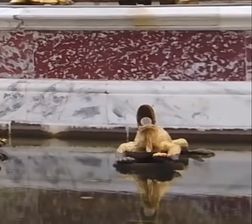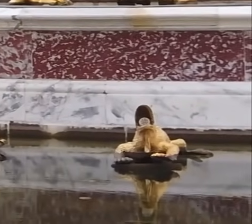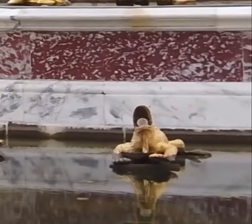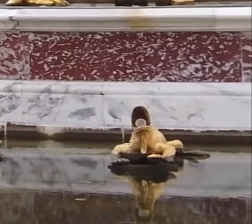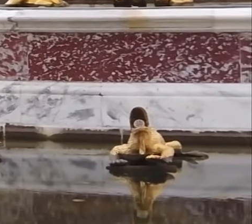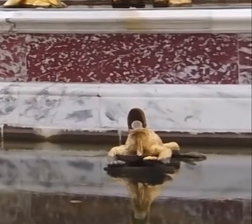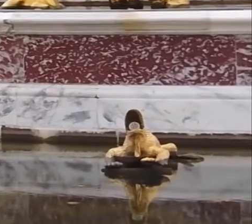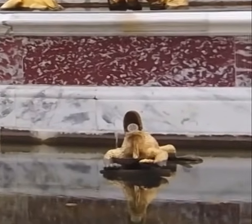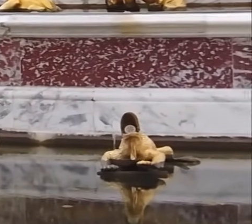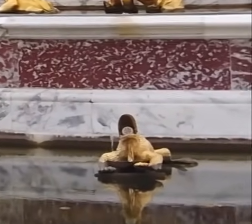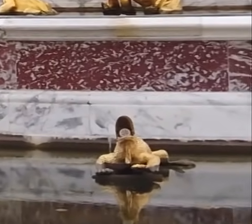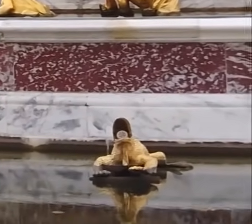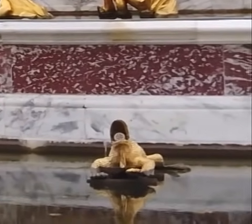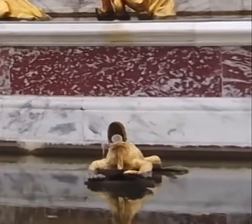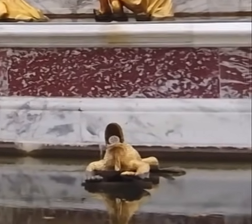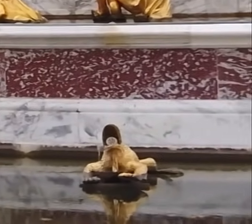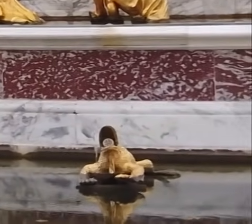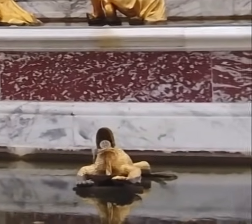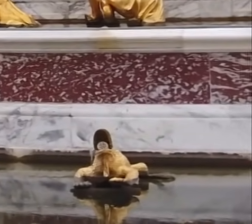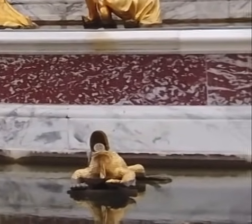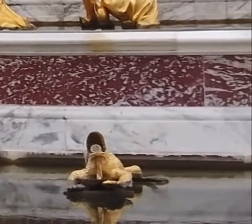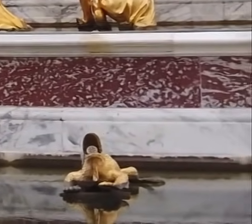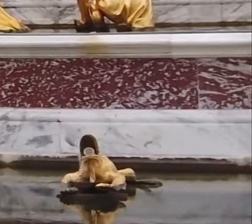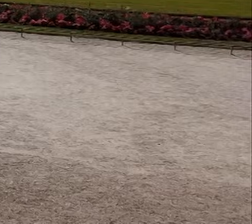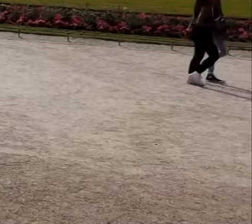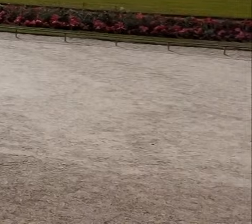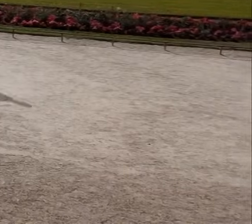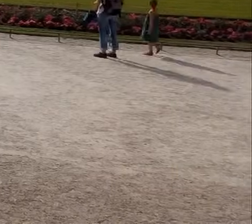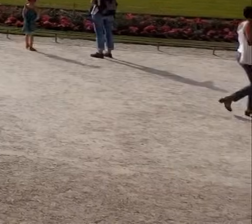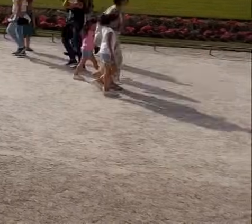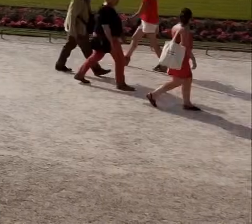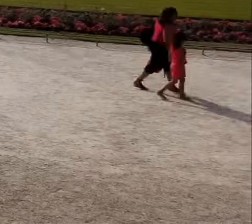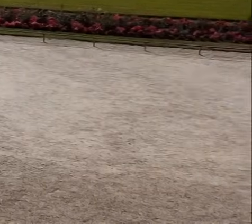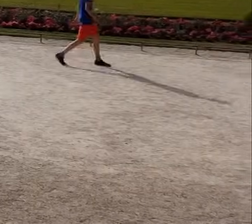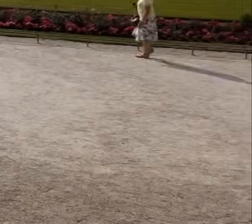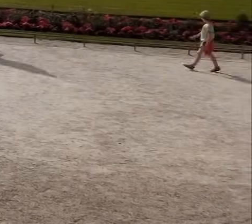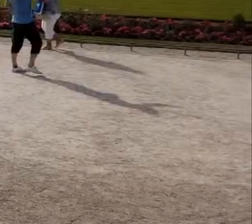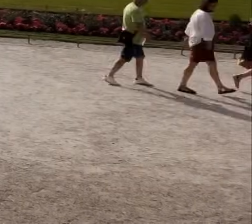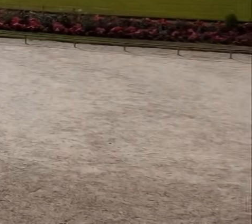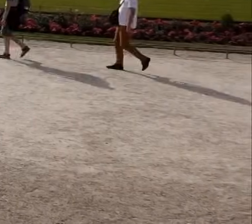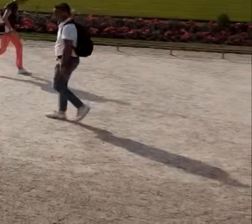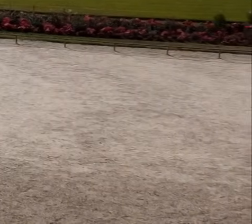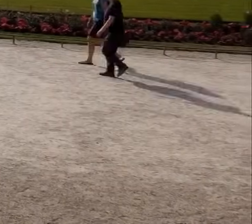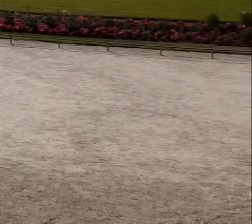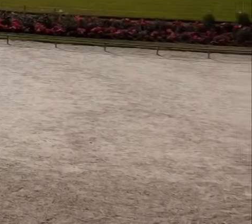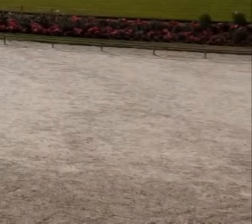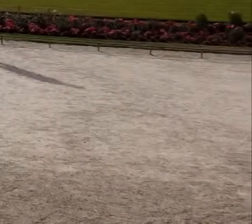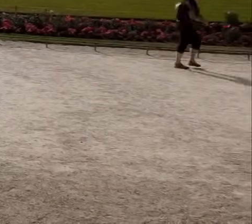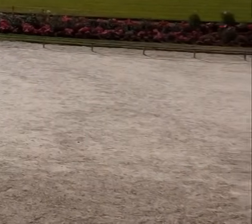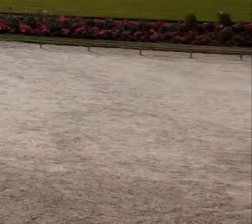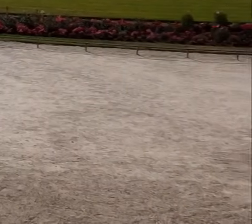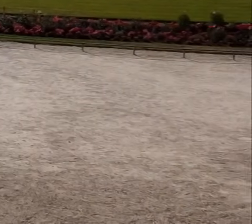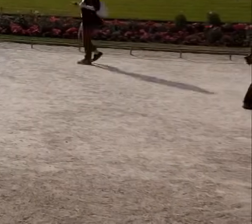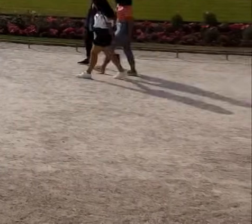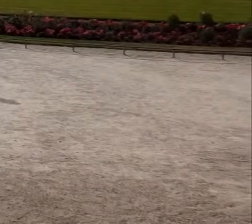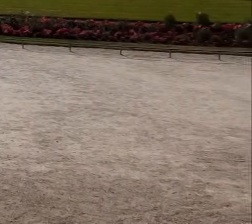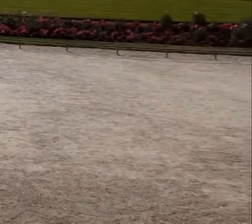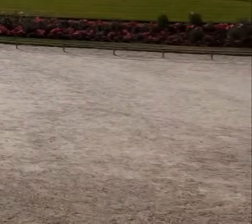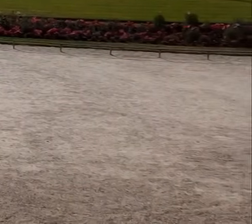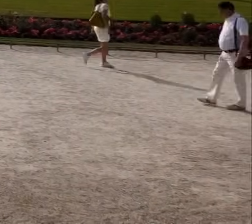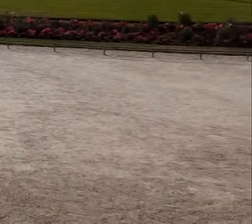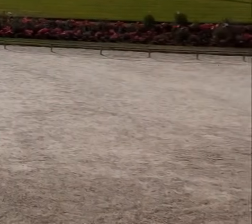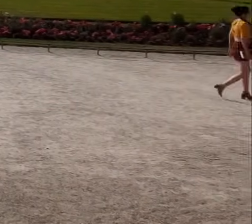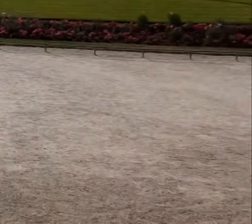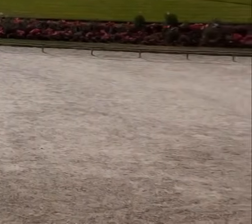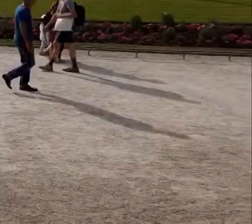Saint-Germain-des-Prés. Ce ne sera plus toi, ce ne sera plus moi, il n'y a plus d'autre